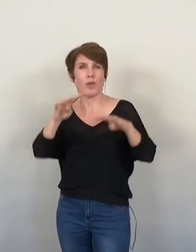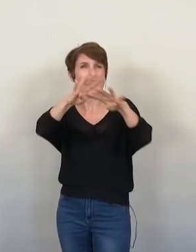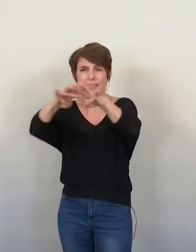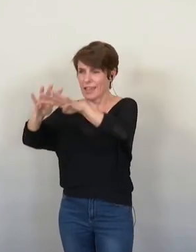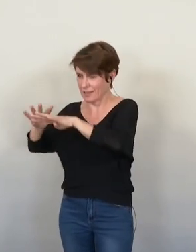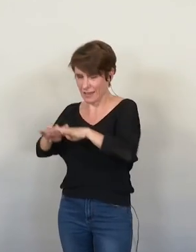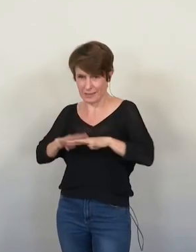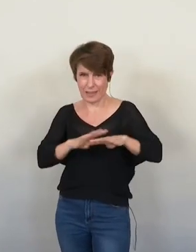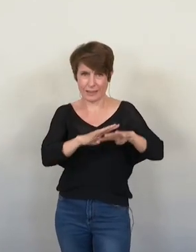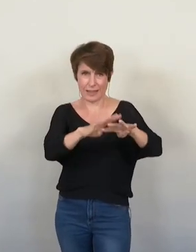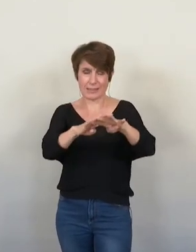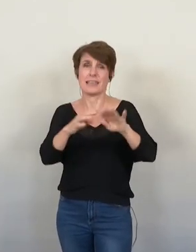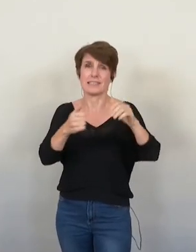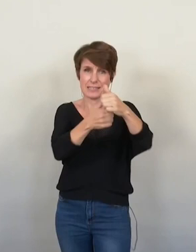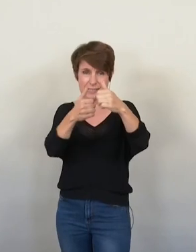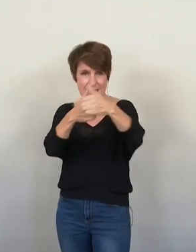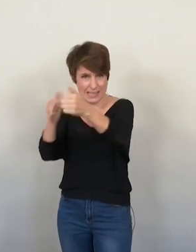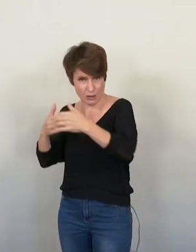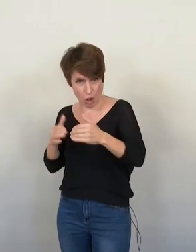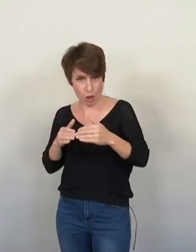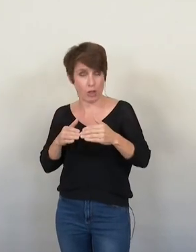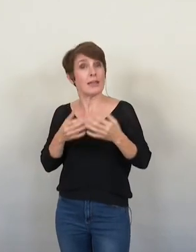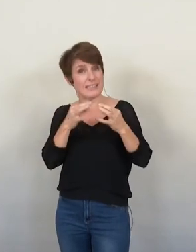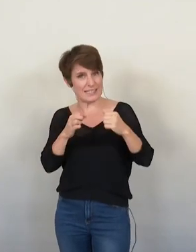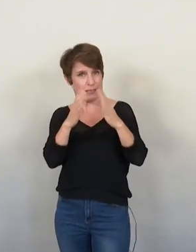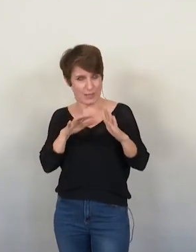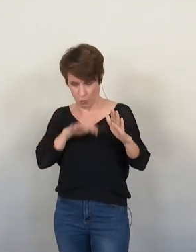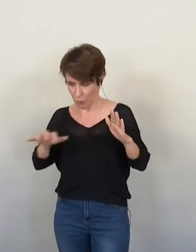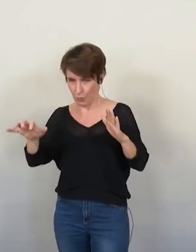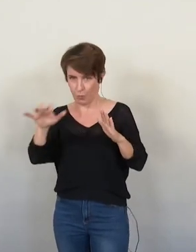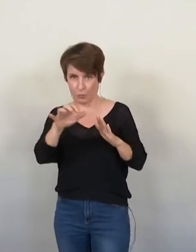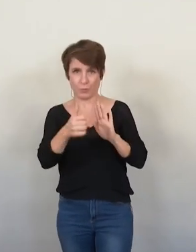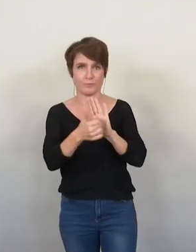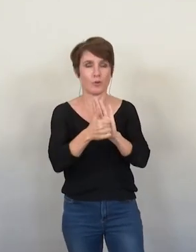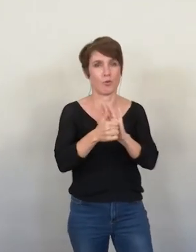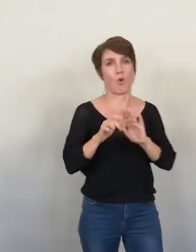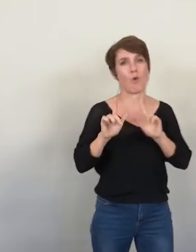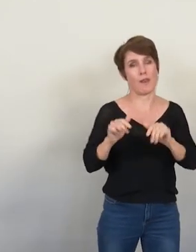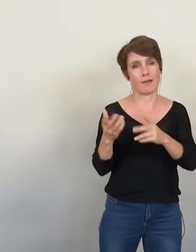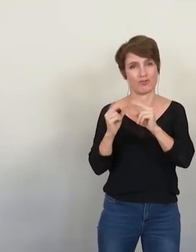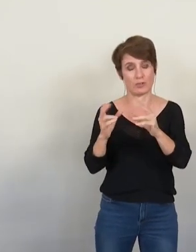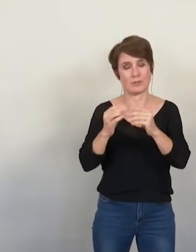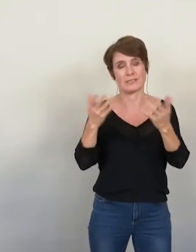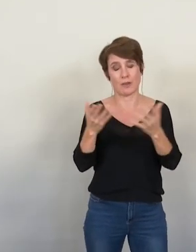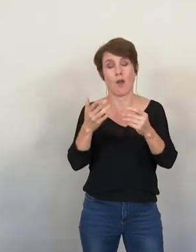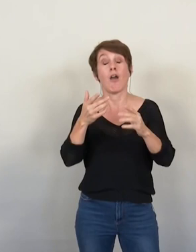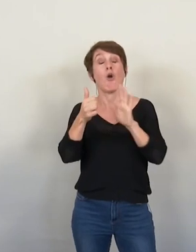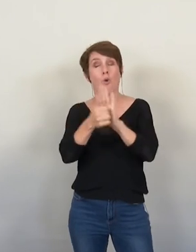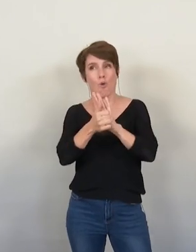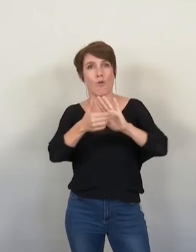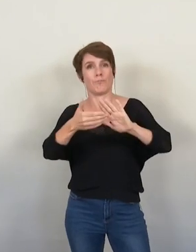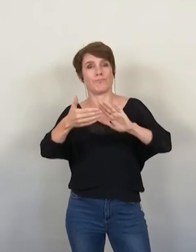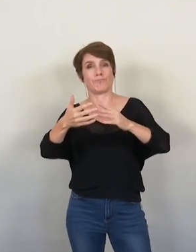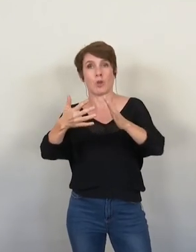divisé en six secteurs ces maisons des habitants jouent un rôle essentiel en assurant une fonction de proximité avec tous les